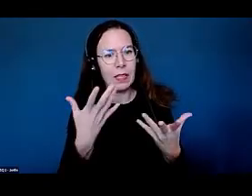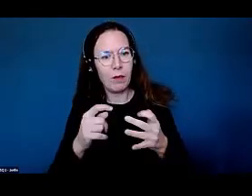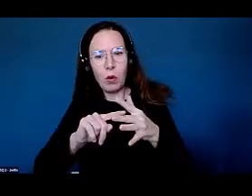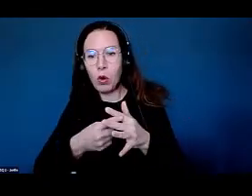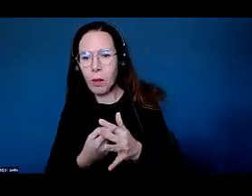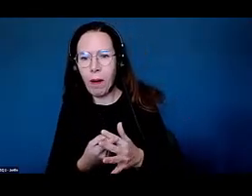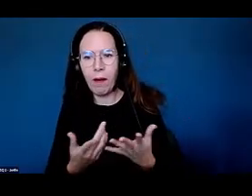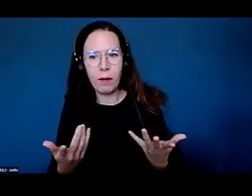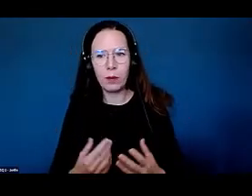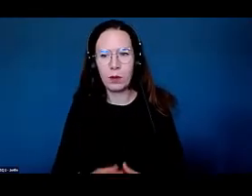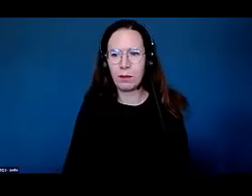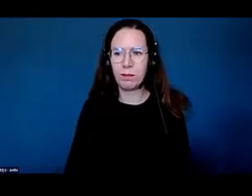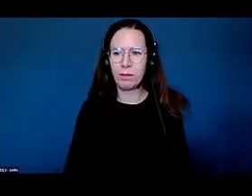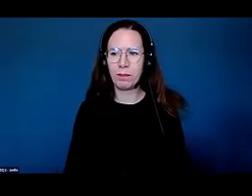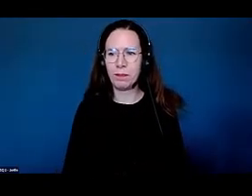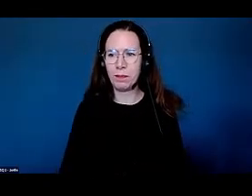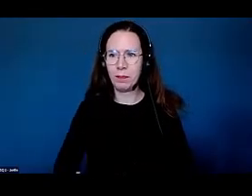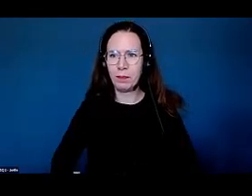Qui veut commencer?